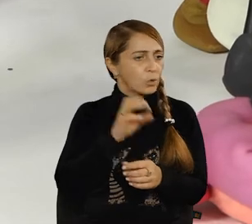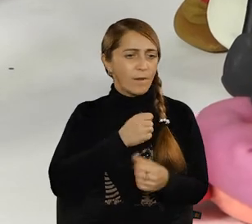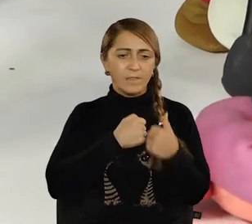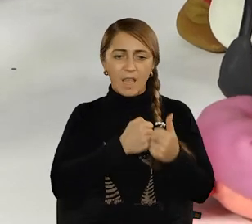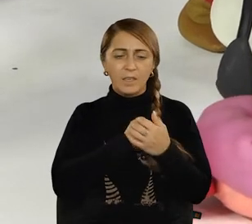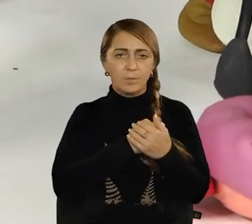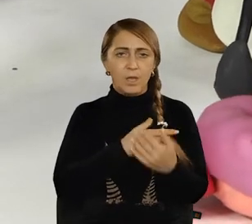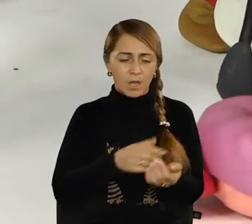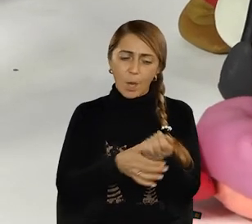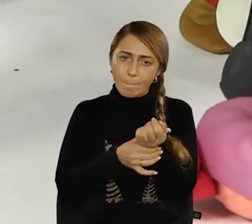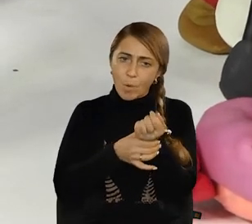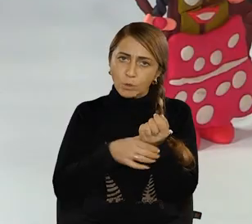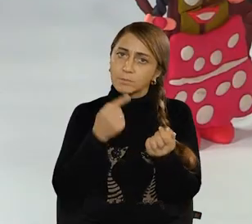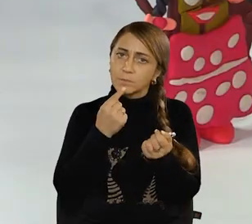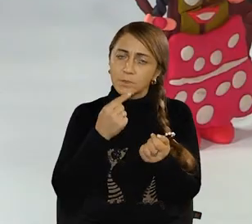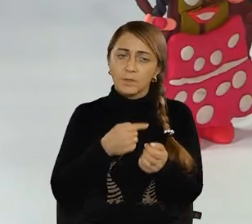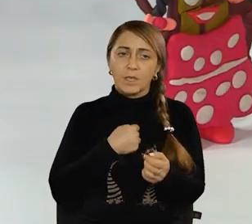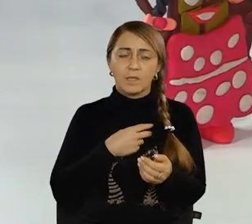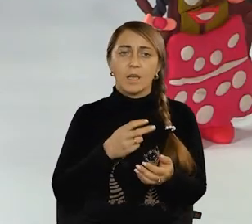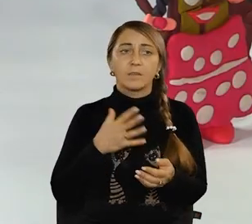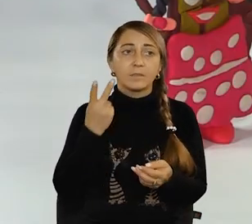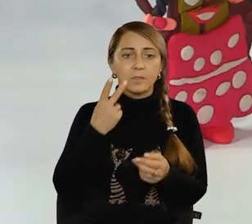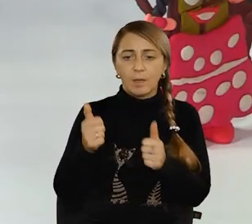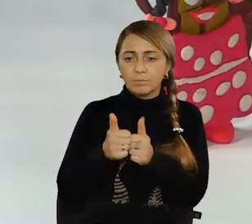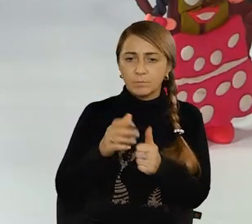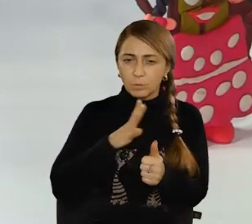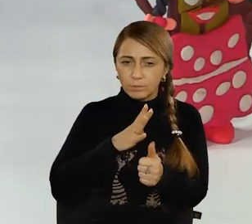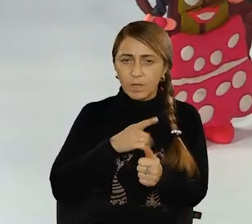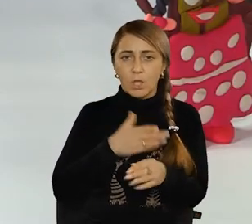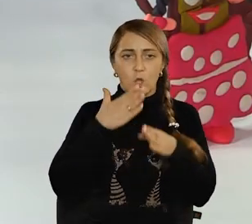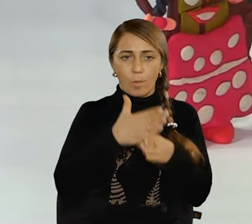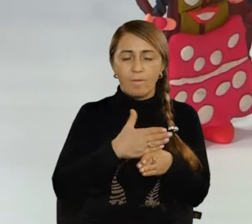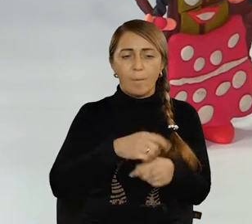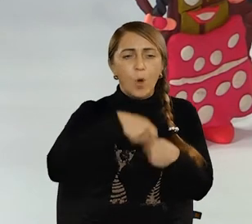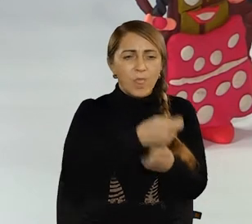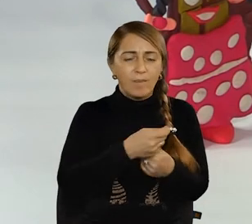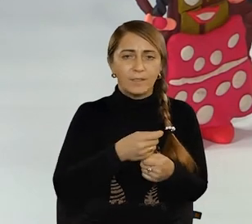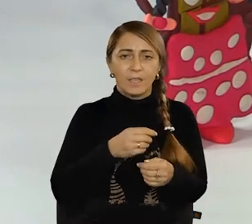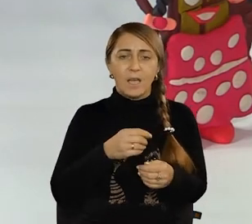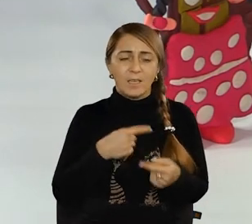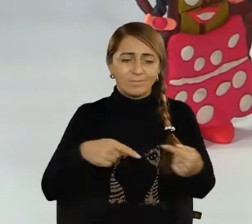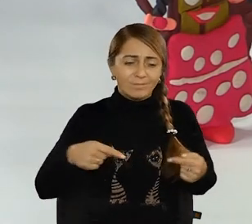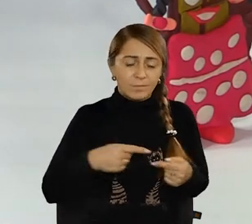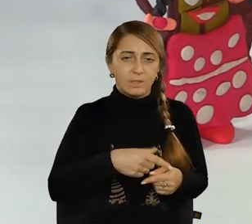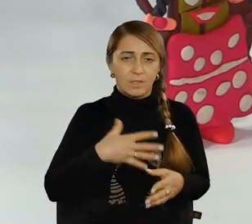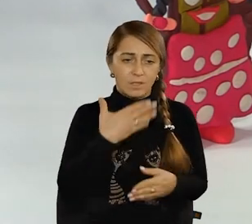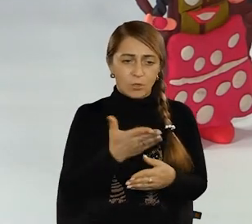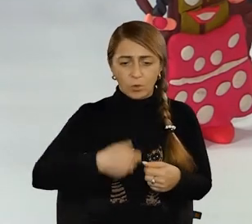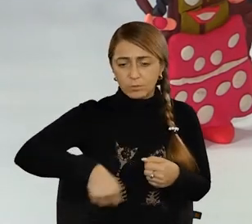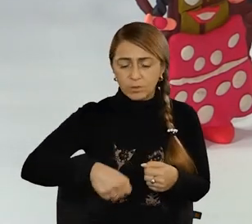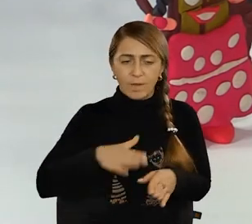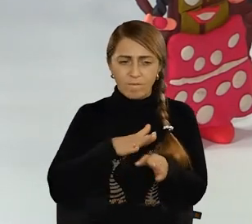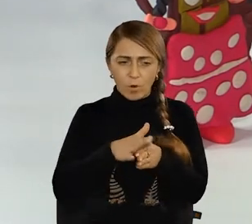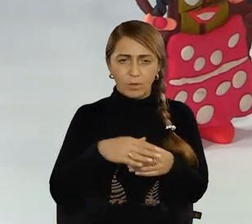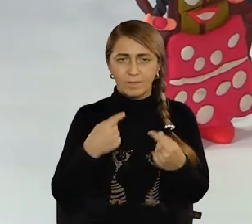та намацав пульсацію. Я знаходився завжди поруч і допомагав подавати інструменти із його ящика та